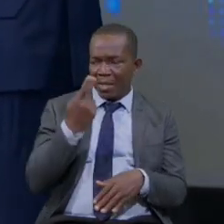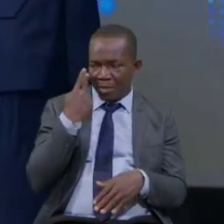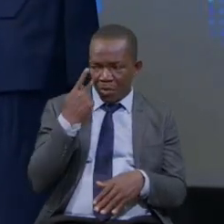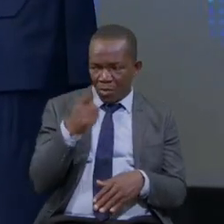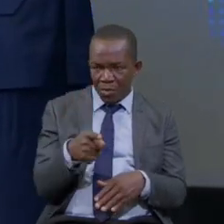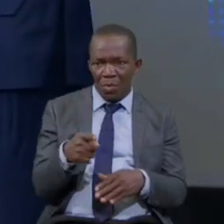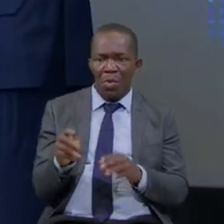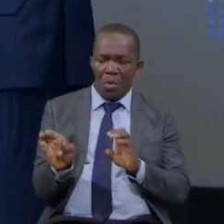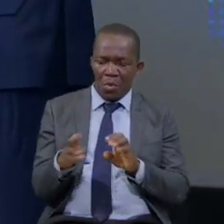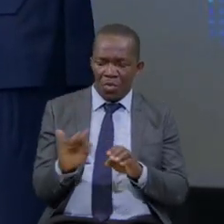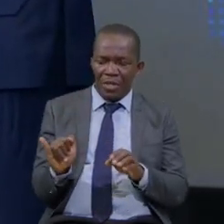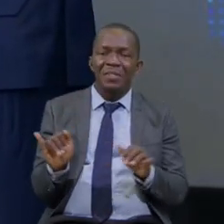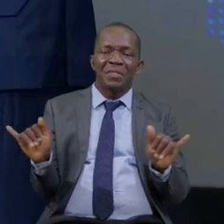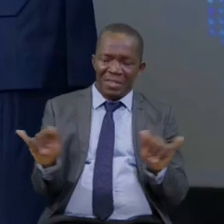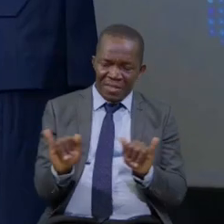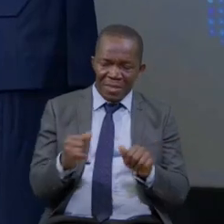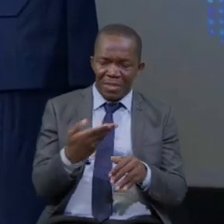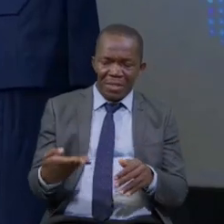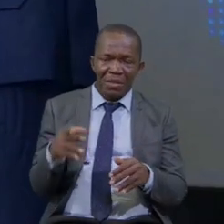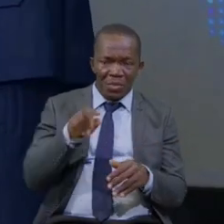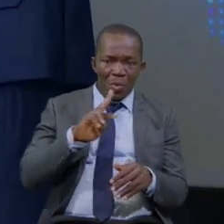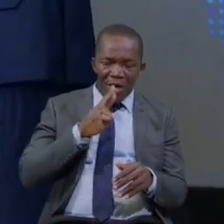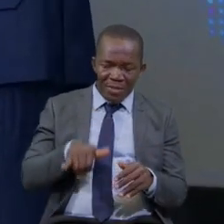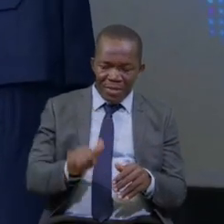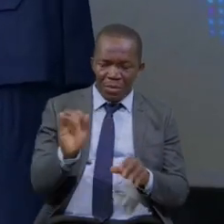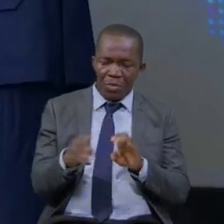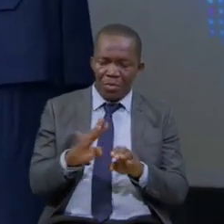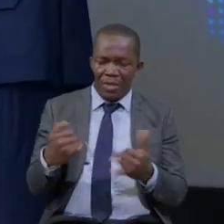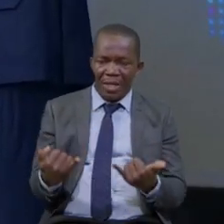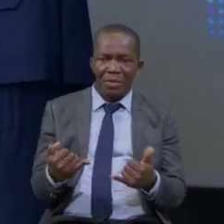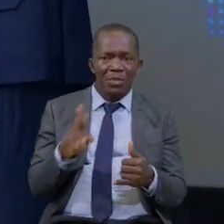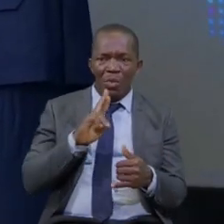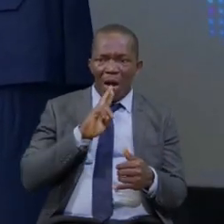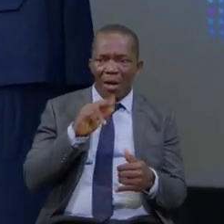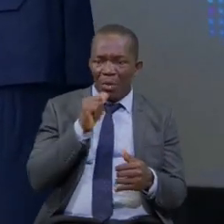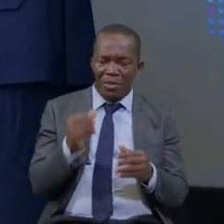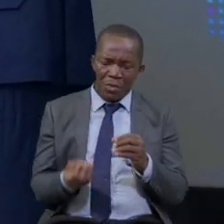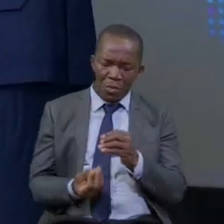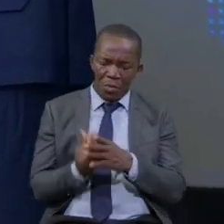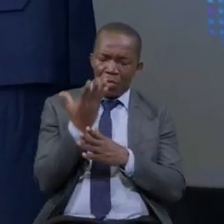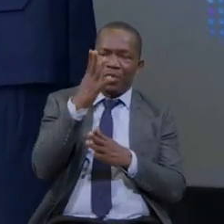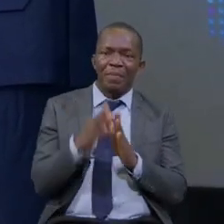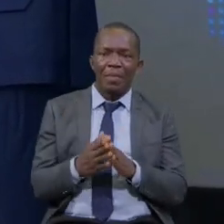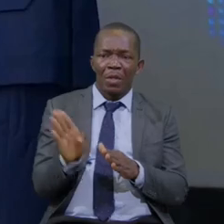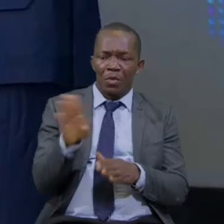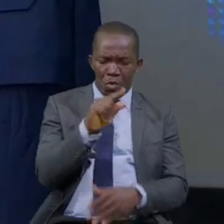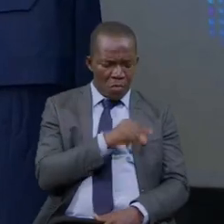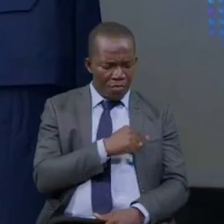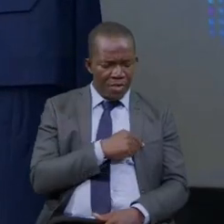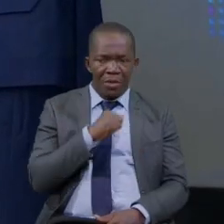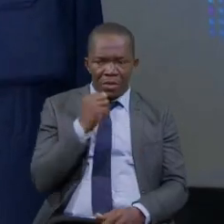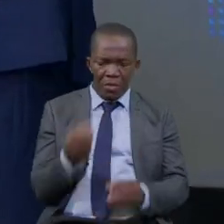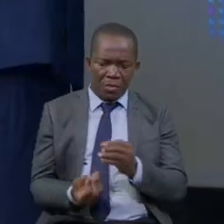La même chose que tu fais aujourd'hui. Tu n'es pas bâti. Ton courage, ta conviction, ta force,